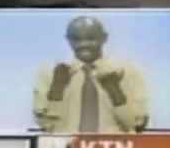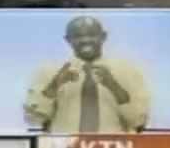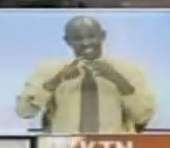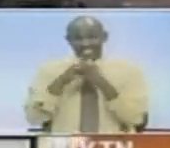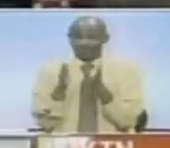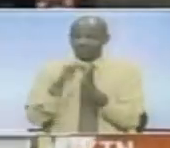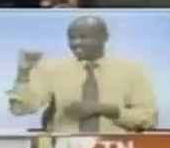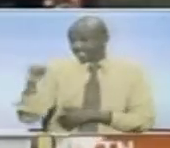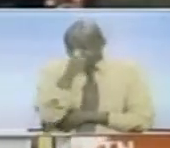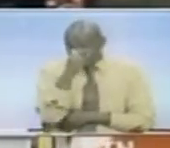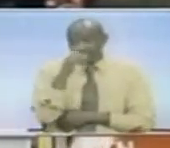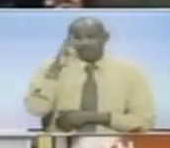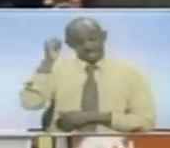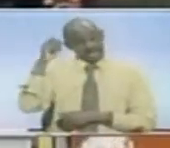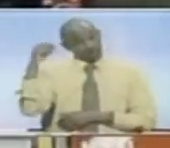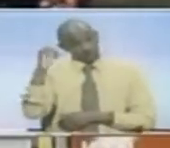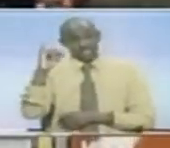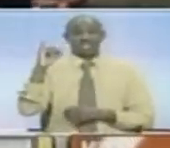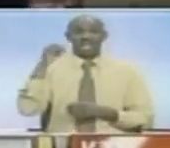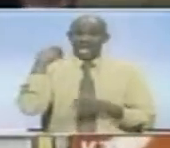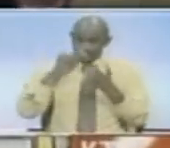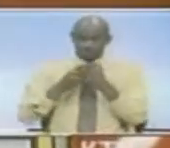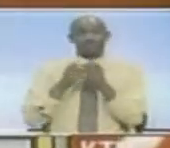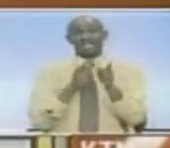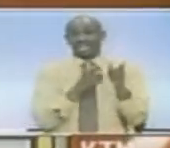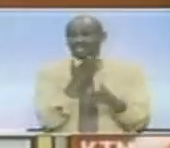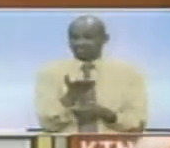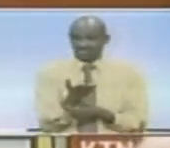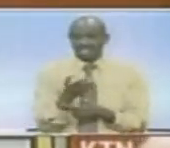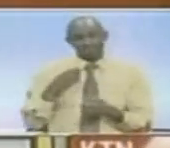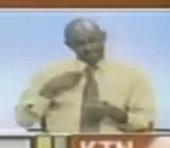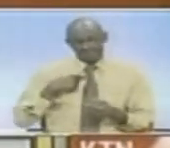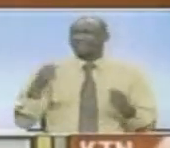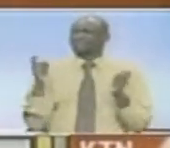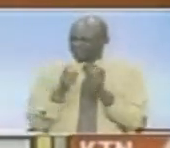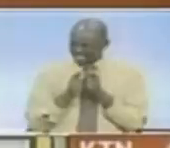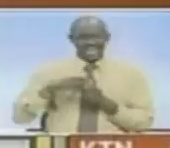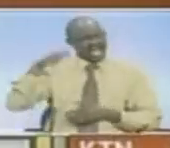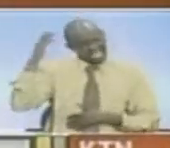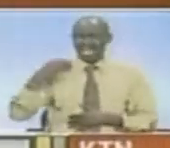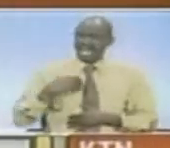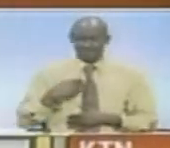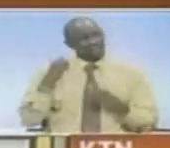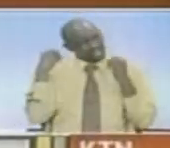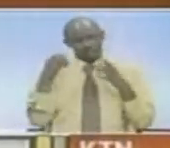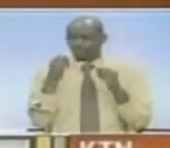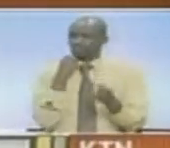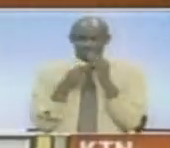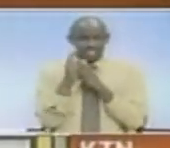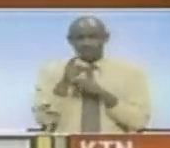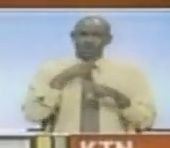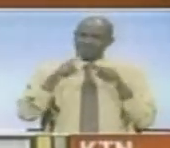Isli, Baragoi hadi Mandera. Nina machungu na mengi ya kukueleza, lakini